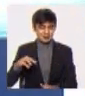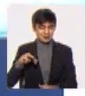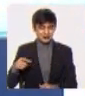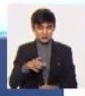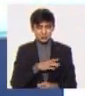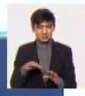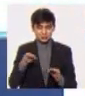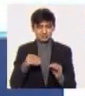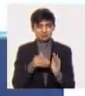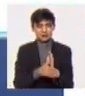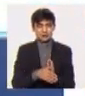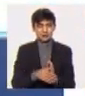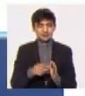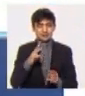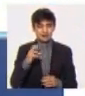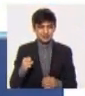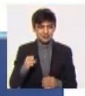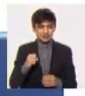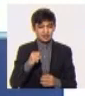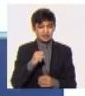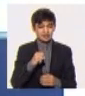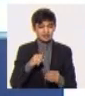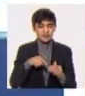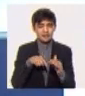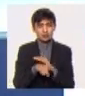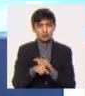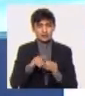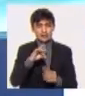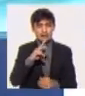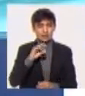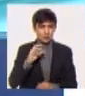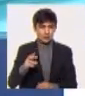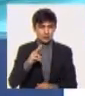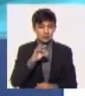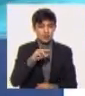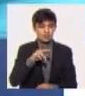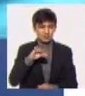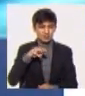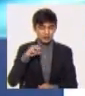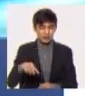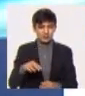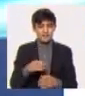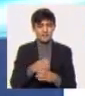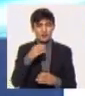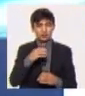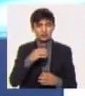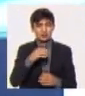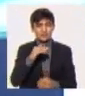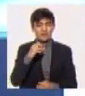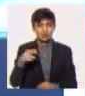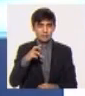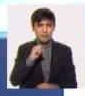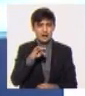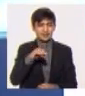финансирование дорожной карты занятости, будут заимствованы на внутреннем рынке капитала фондом «Байтерек». В последующем он эти